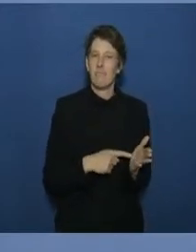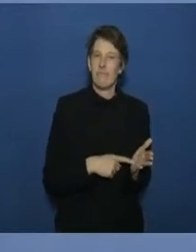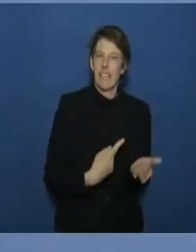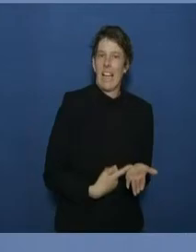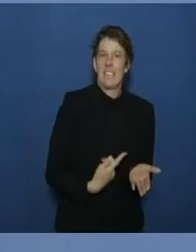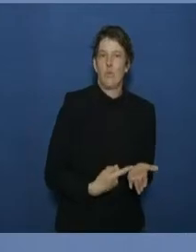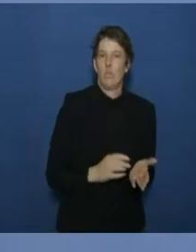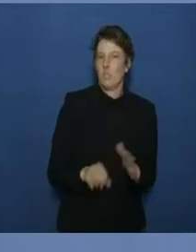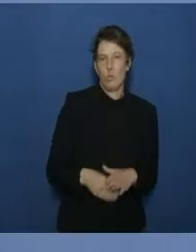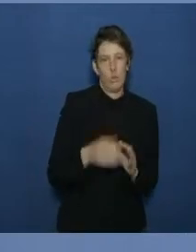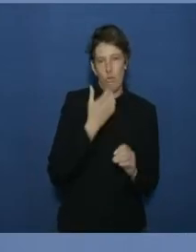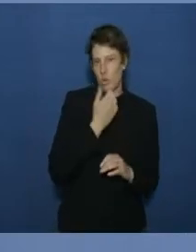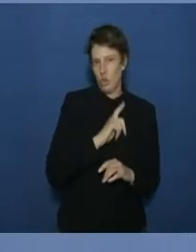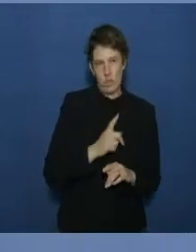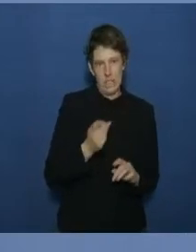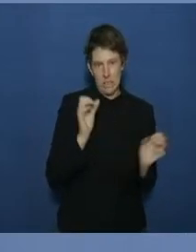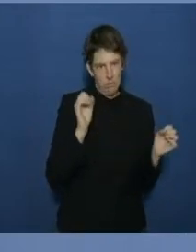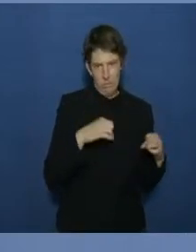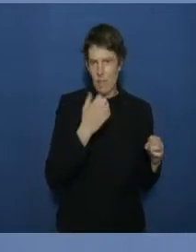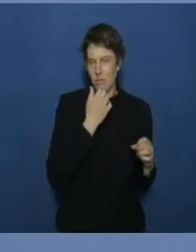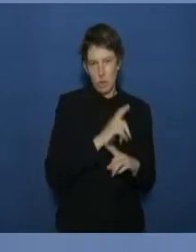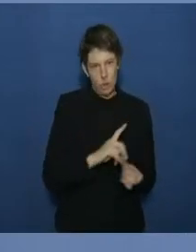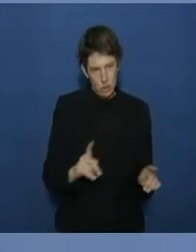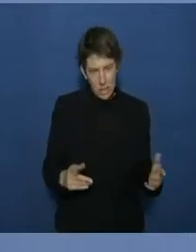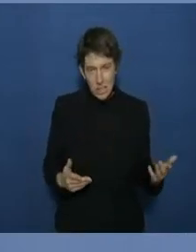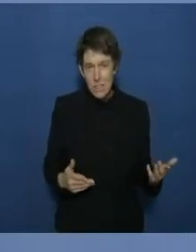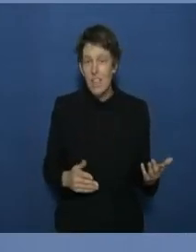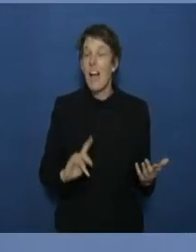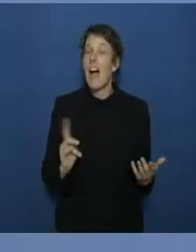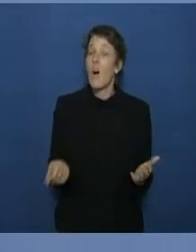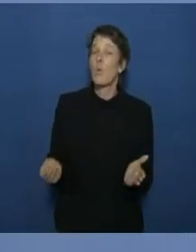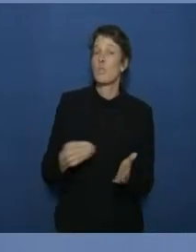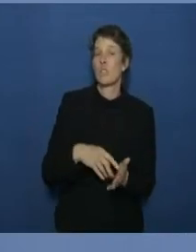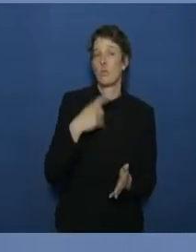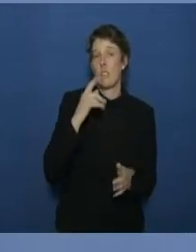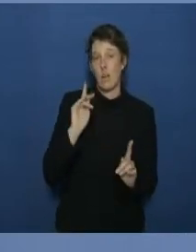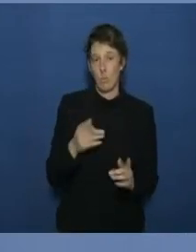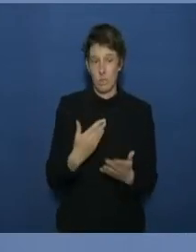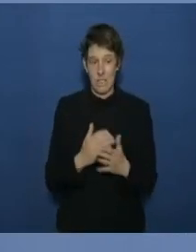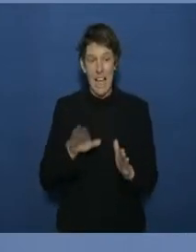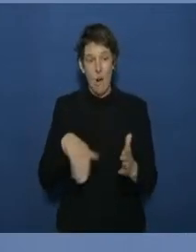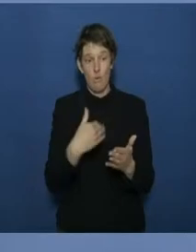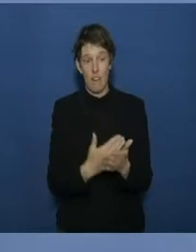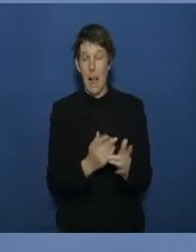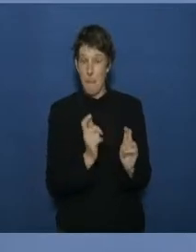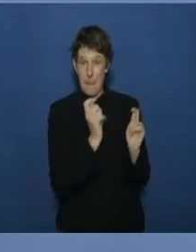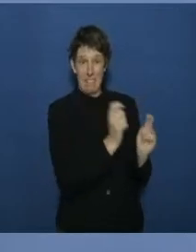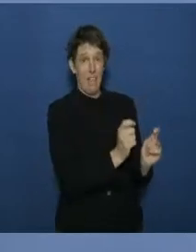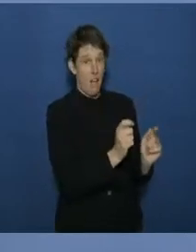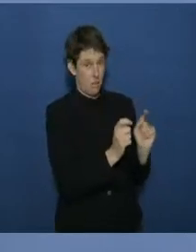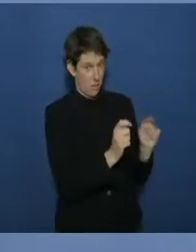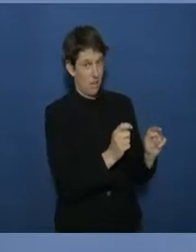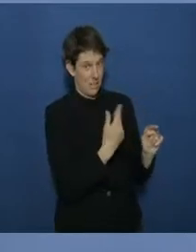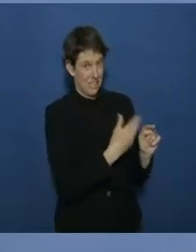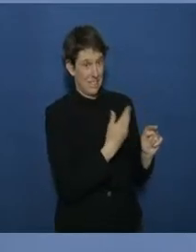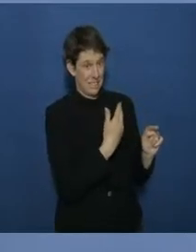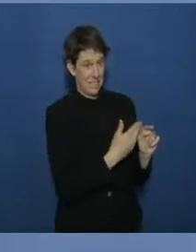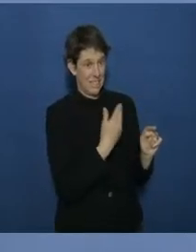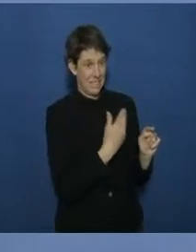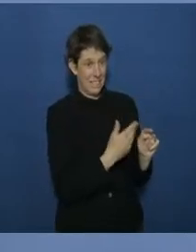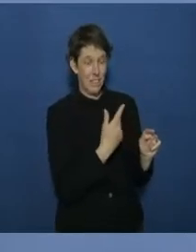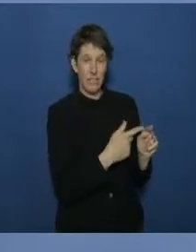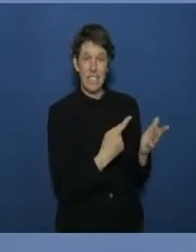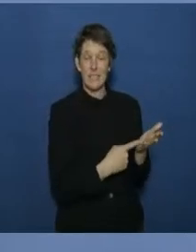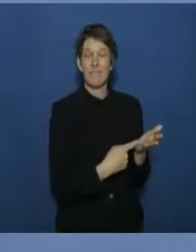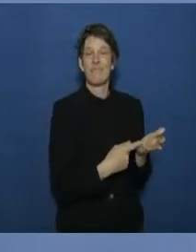unterstützen. Darüber hinaus ist vielleicht noch zu sagen, dass die mandatierten Aufgaben in dieser